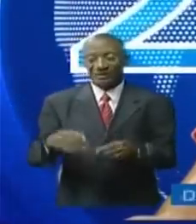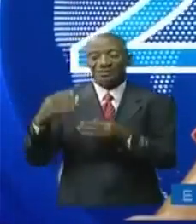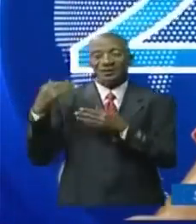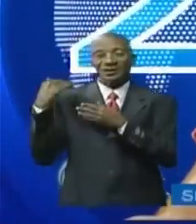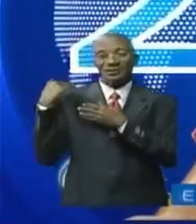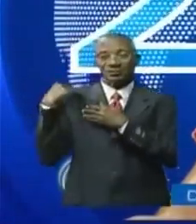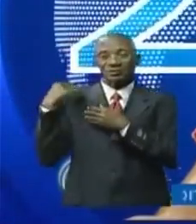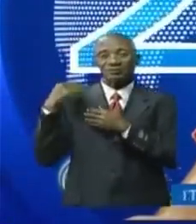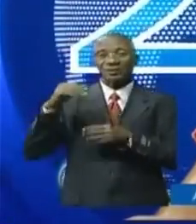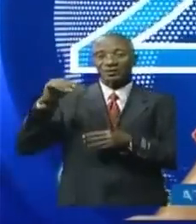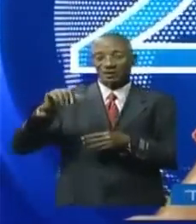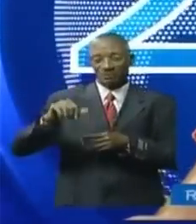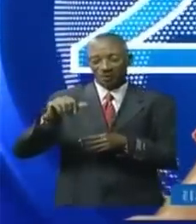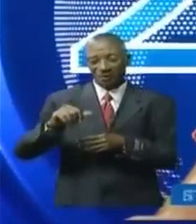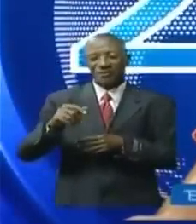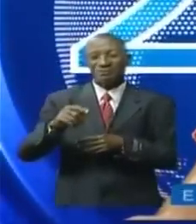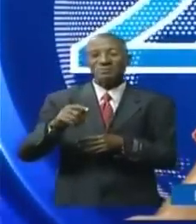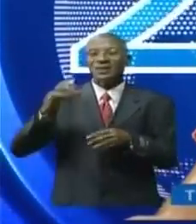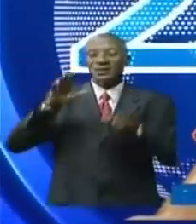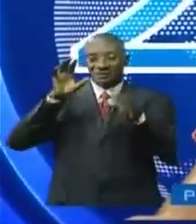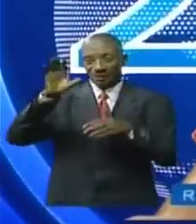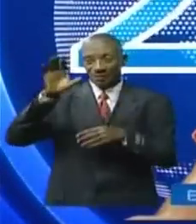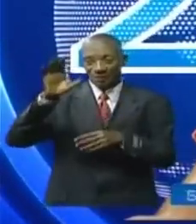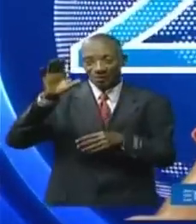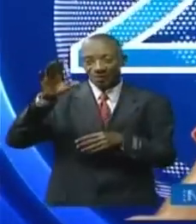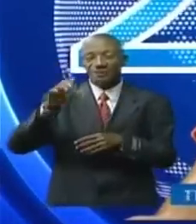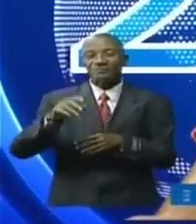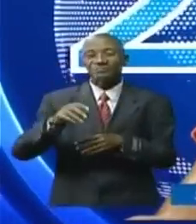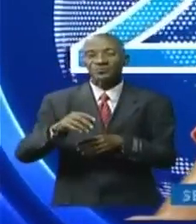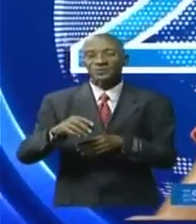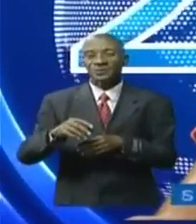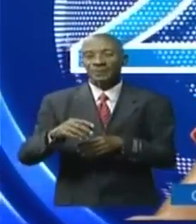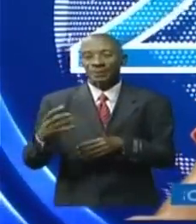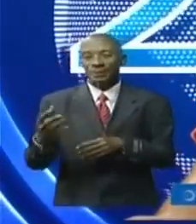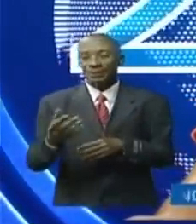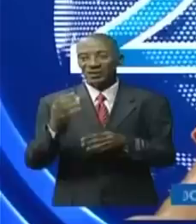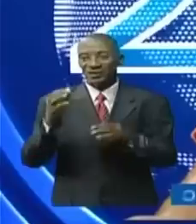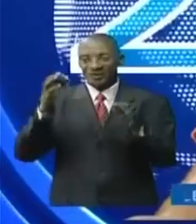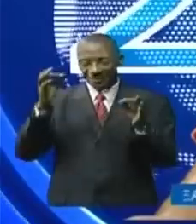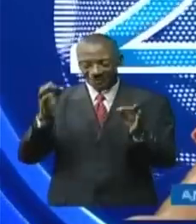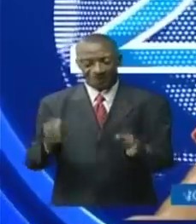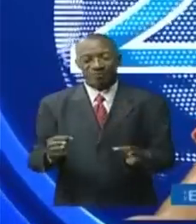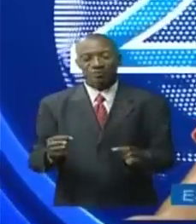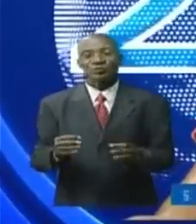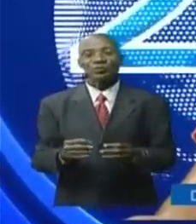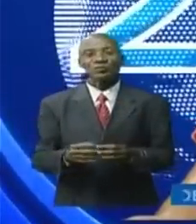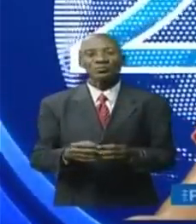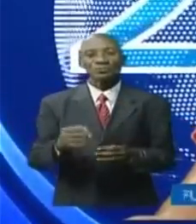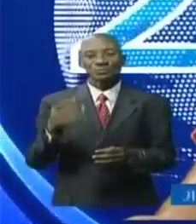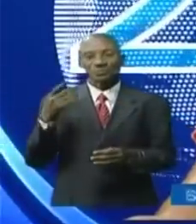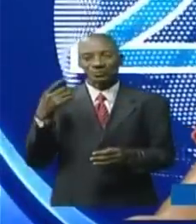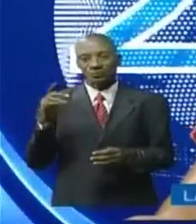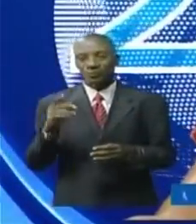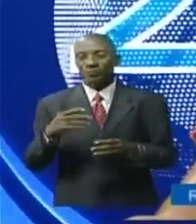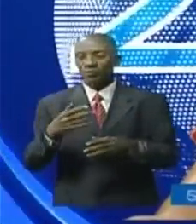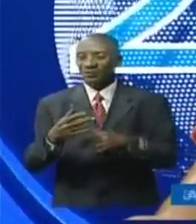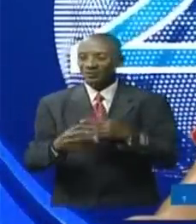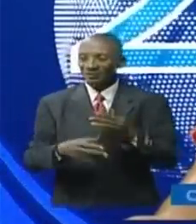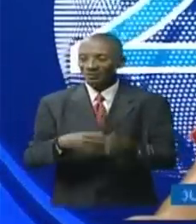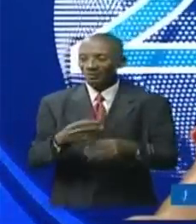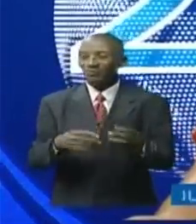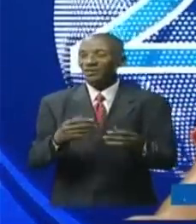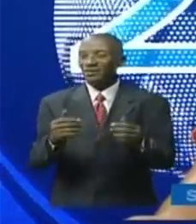Monsieur Ngakoy Kampo, membre, Madame Massime Zindula, membre,